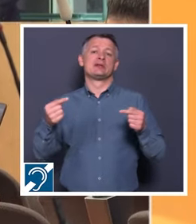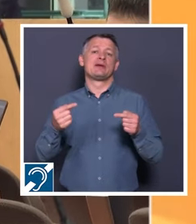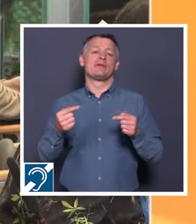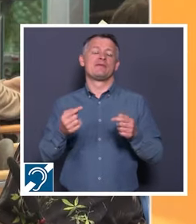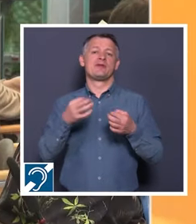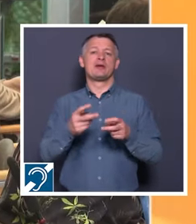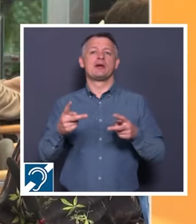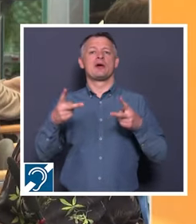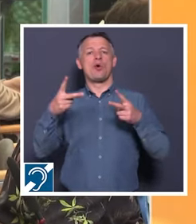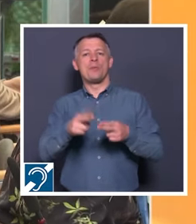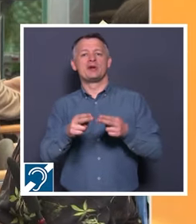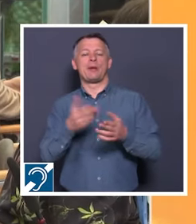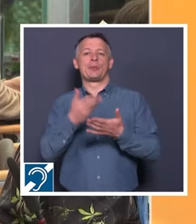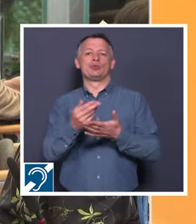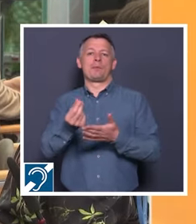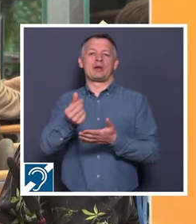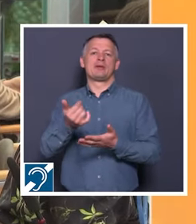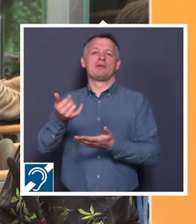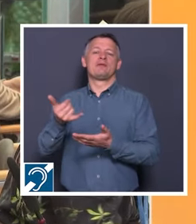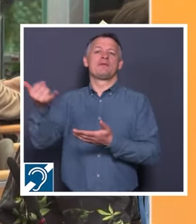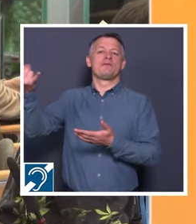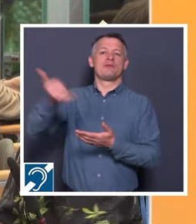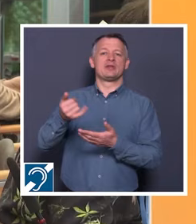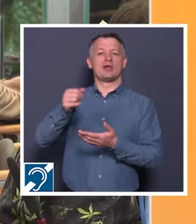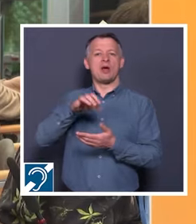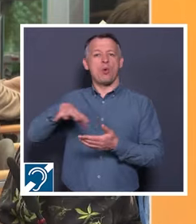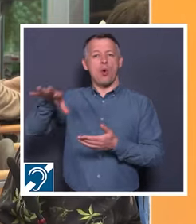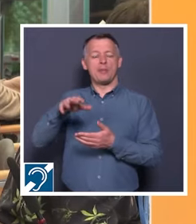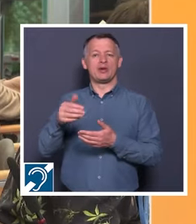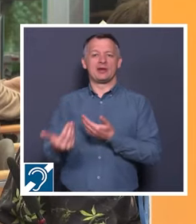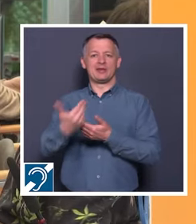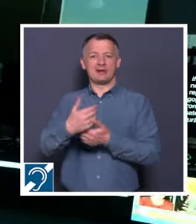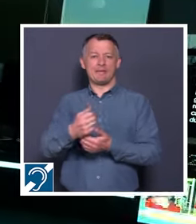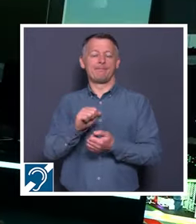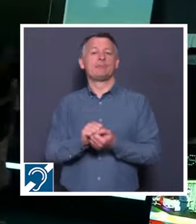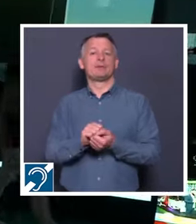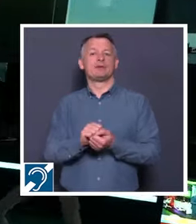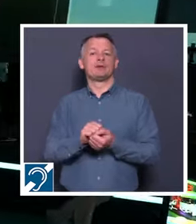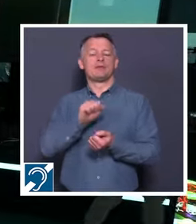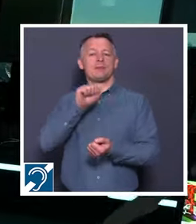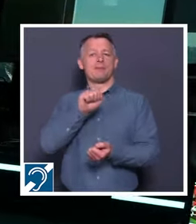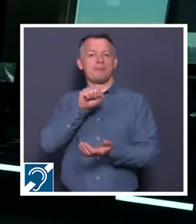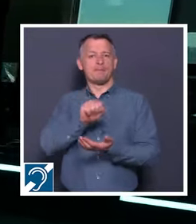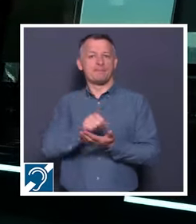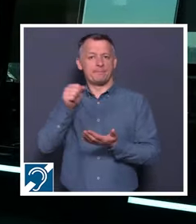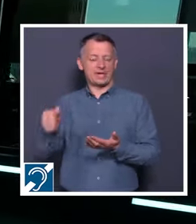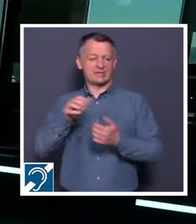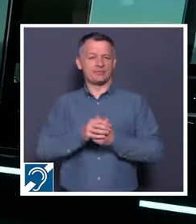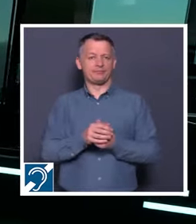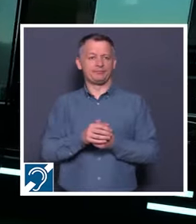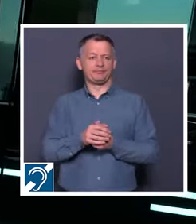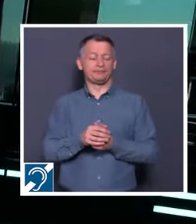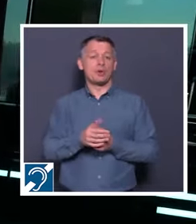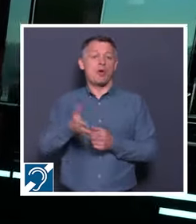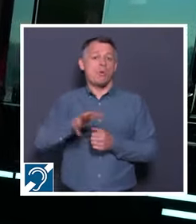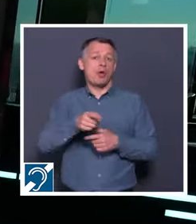intră în presă. De ce sunt atât de importanți acești bani comerciali? Pentru că tot discutăm, noi poate